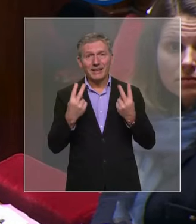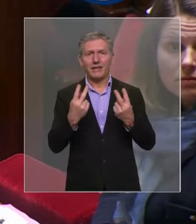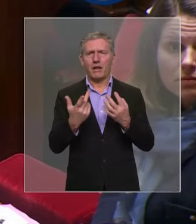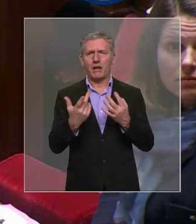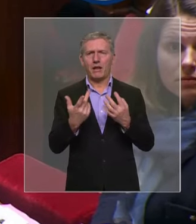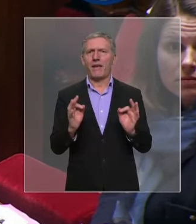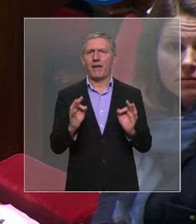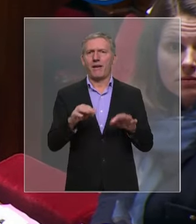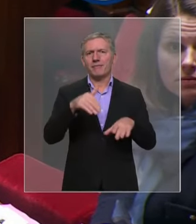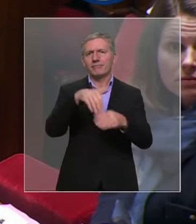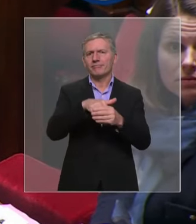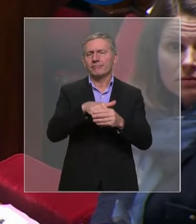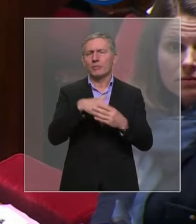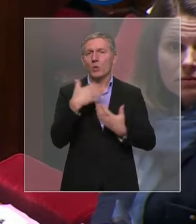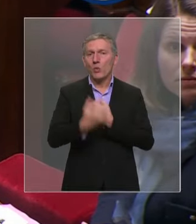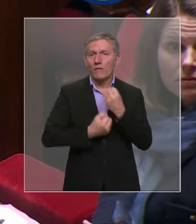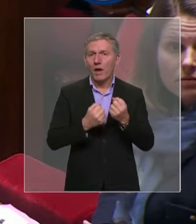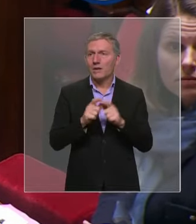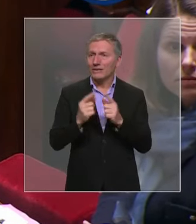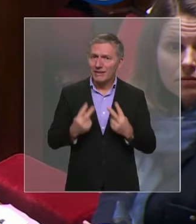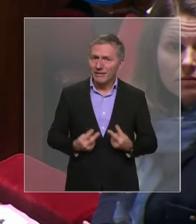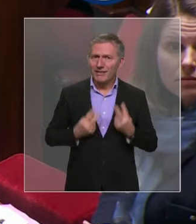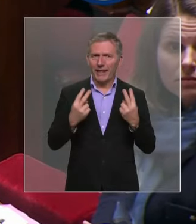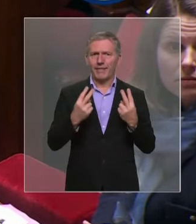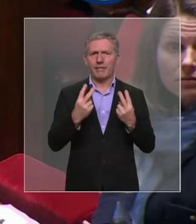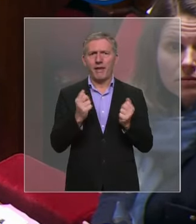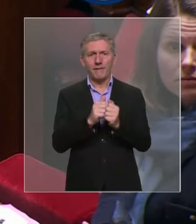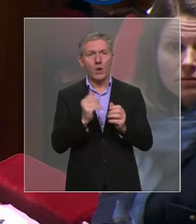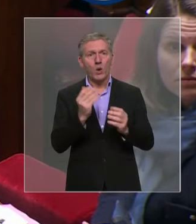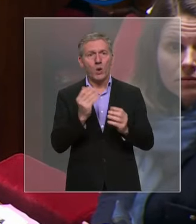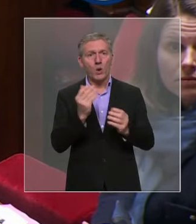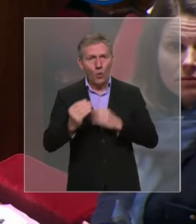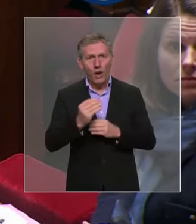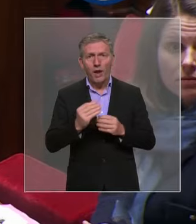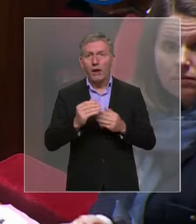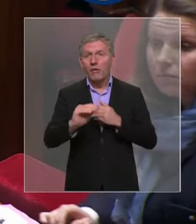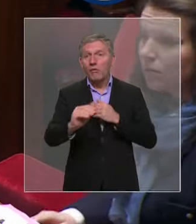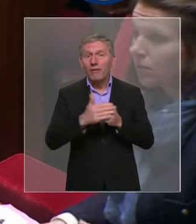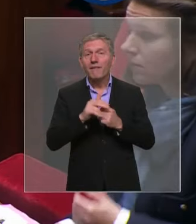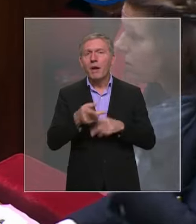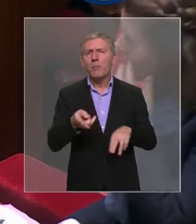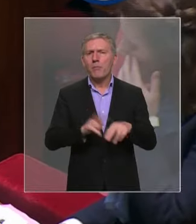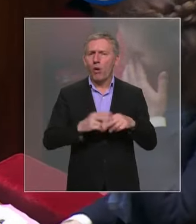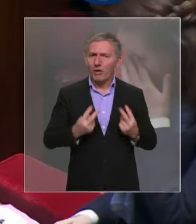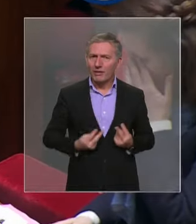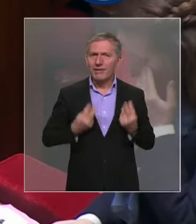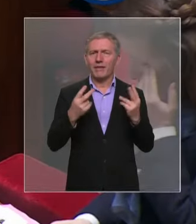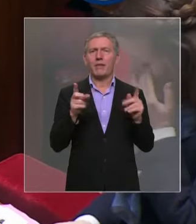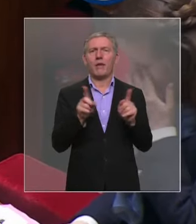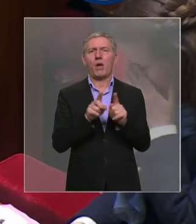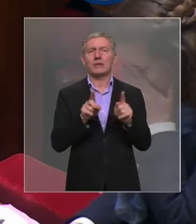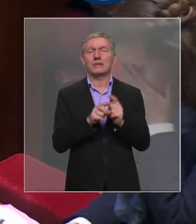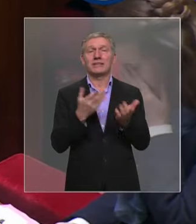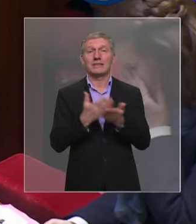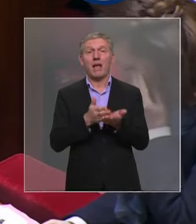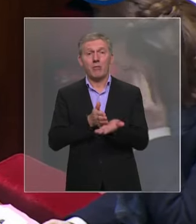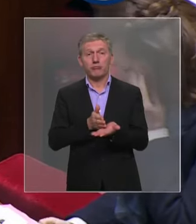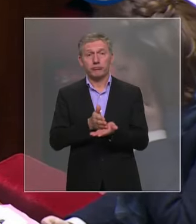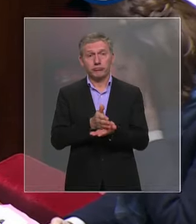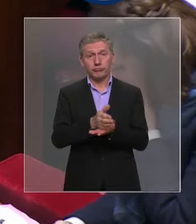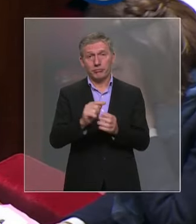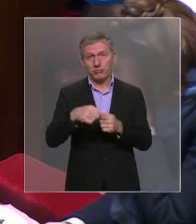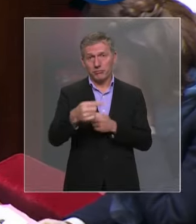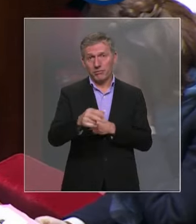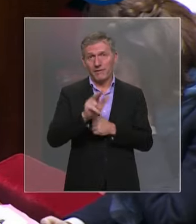souffrance, la dignité dans le soin, la dignité devant la mort. Alors c'est autour de ce principe, de ce cap, que nous